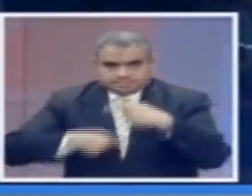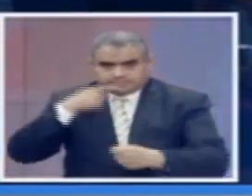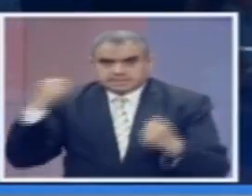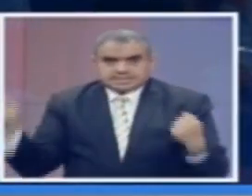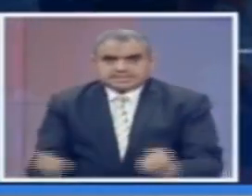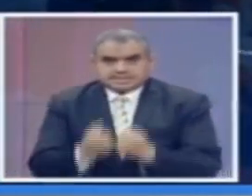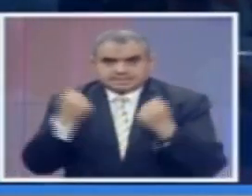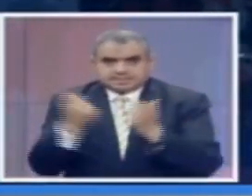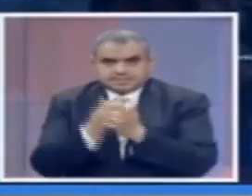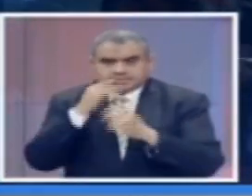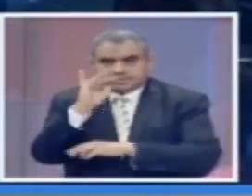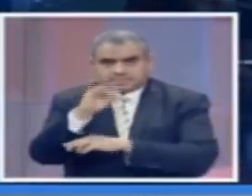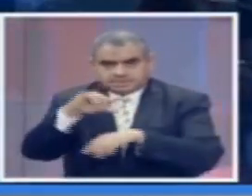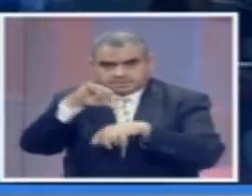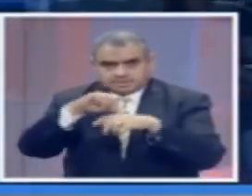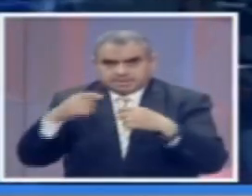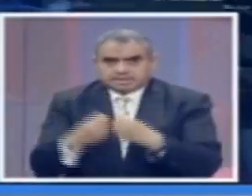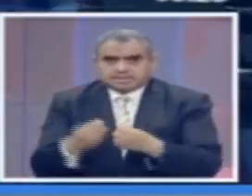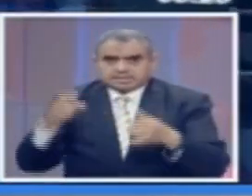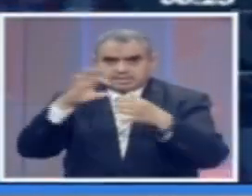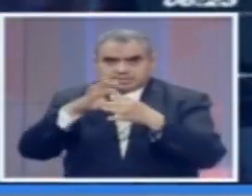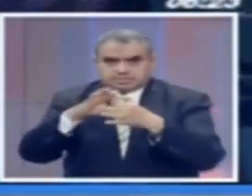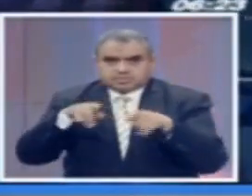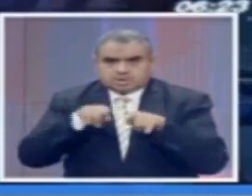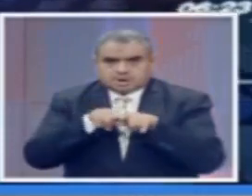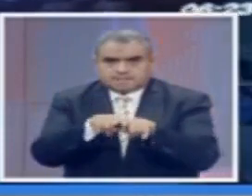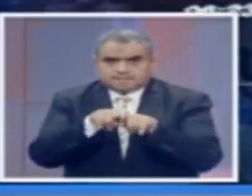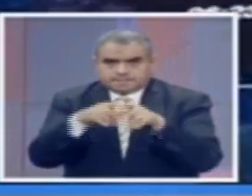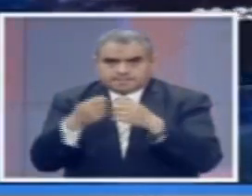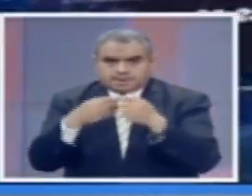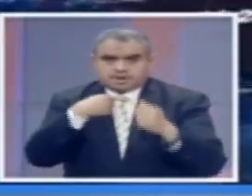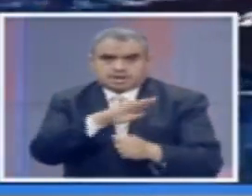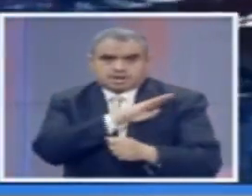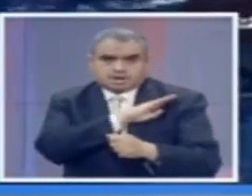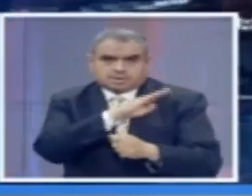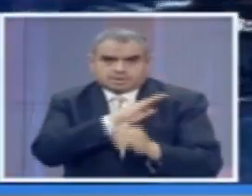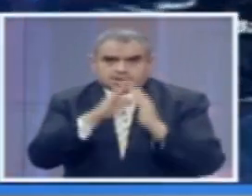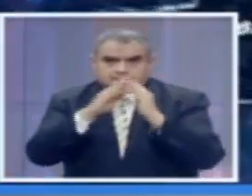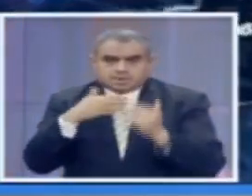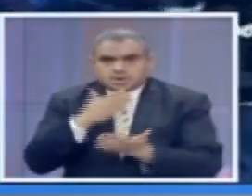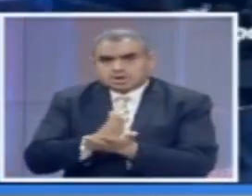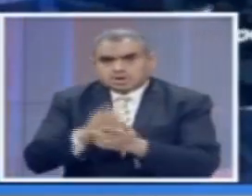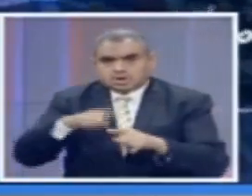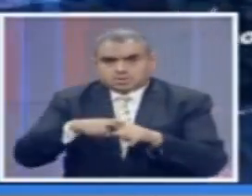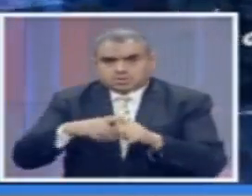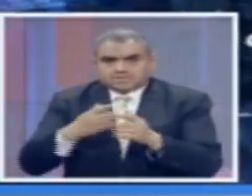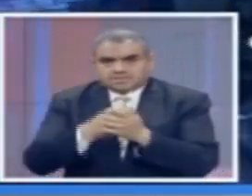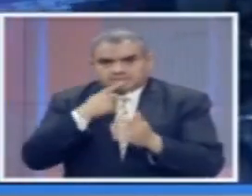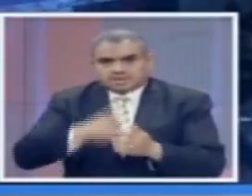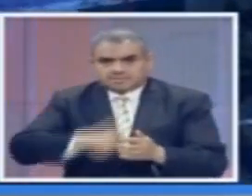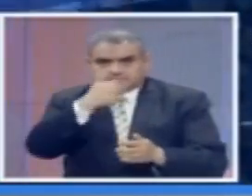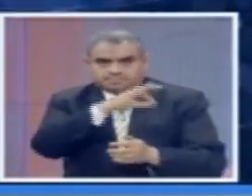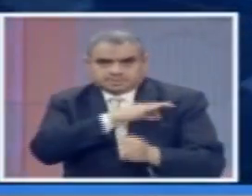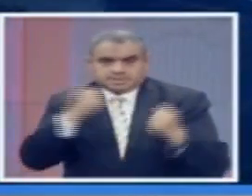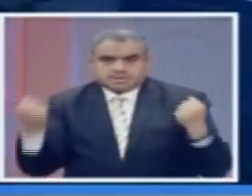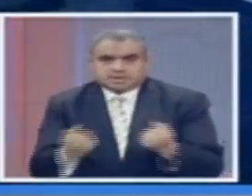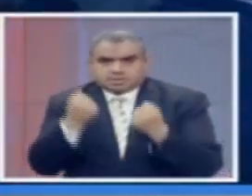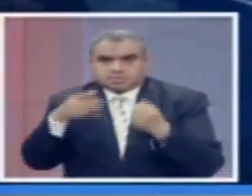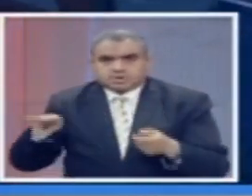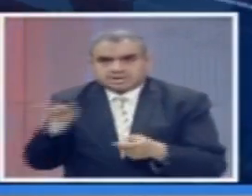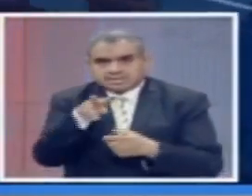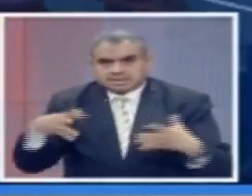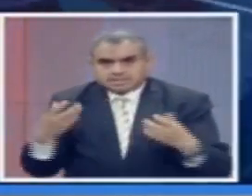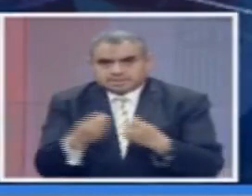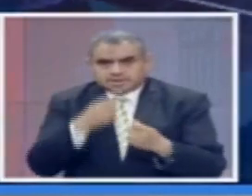تلك التدريبات في إطار دعم ركائز التعاون المشترك بين القوات المسلحة المصرية واليونانية، فضلا عن الاستفادة من